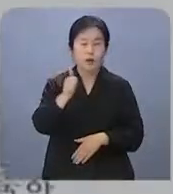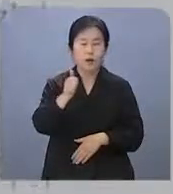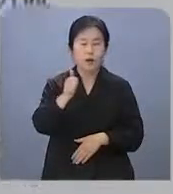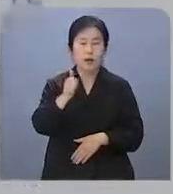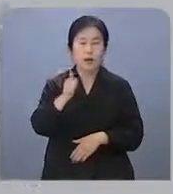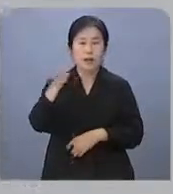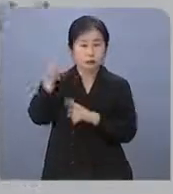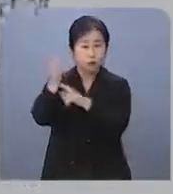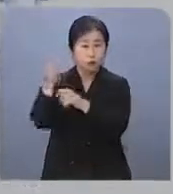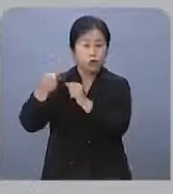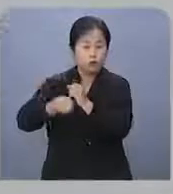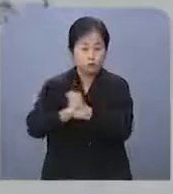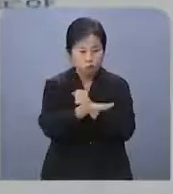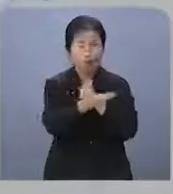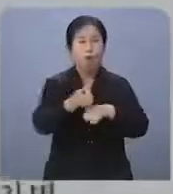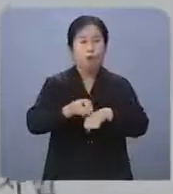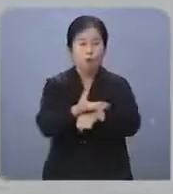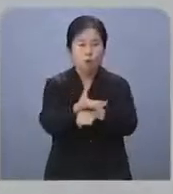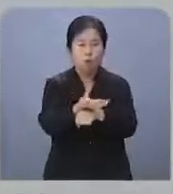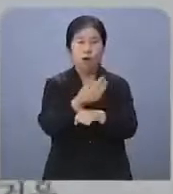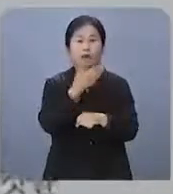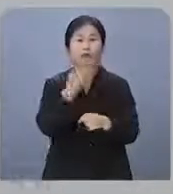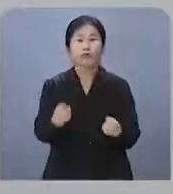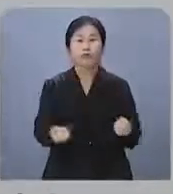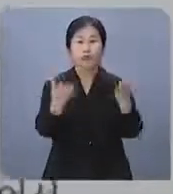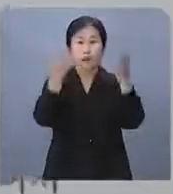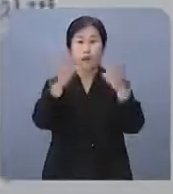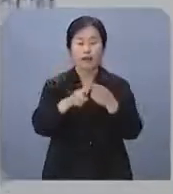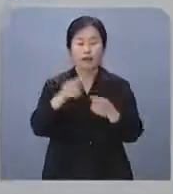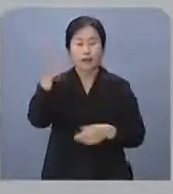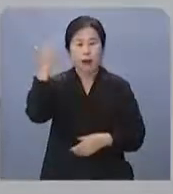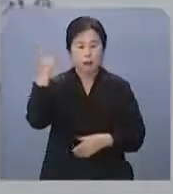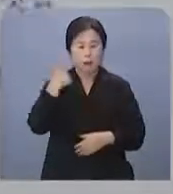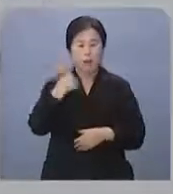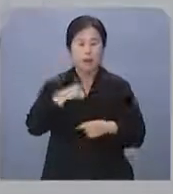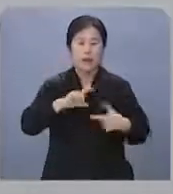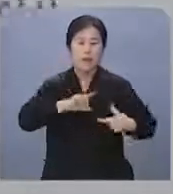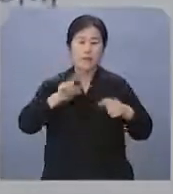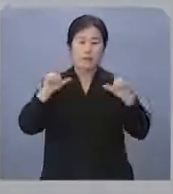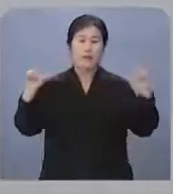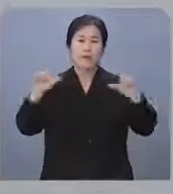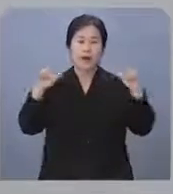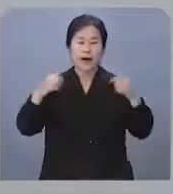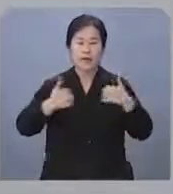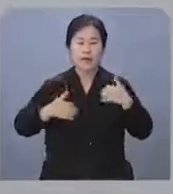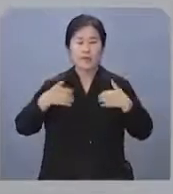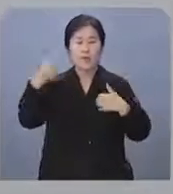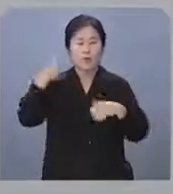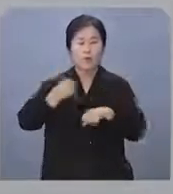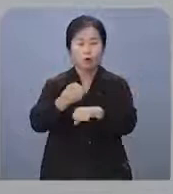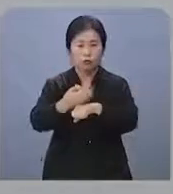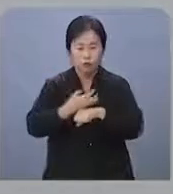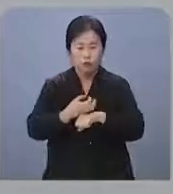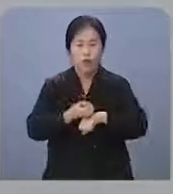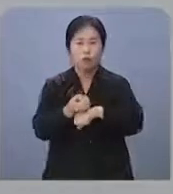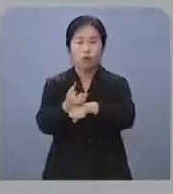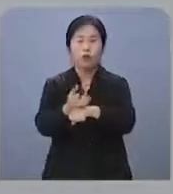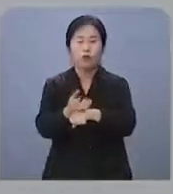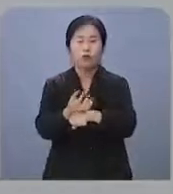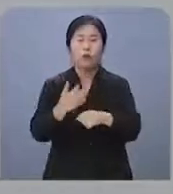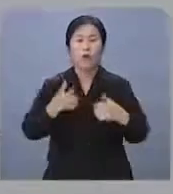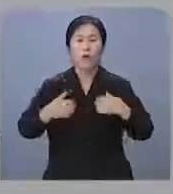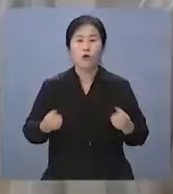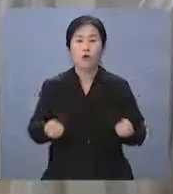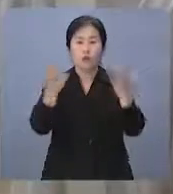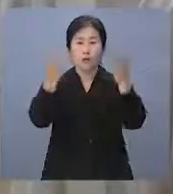Hyun đánh giá đây là một tin vui giúp nâng cao vị thế của Hàn Quốc công dự kiến sẽ giữ chức Tổng trưởng bộ Giáo sĩ tòa thánh